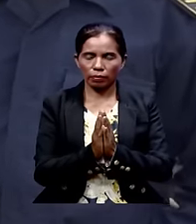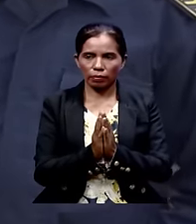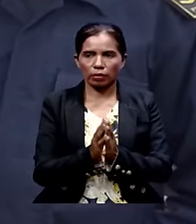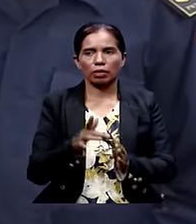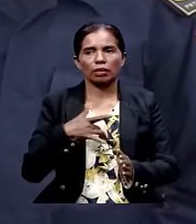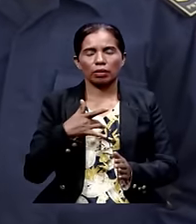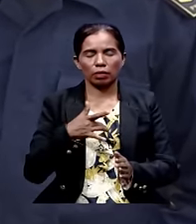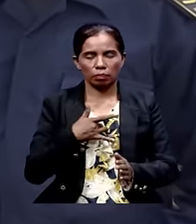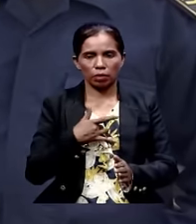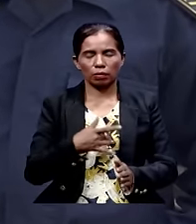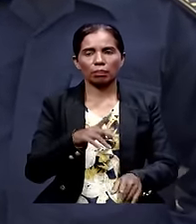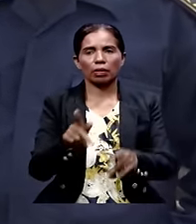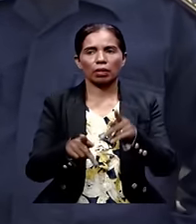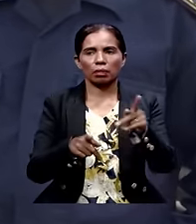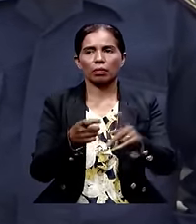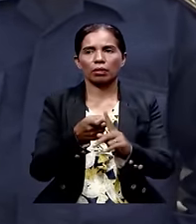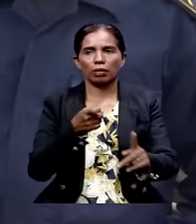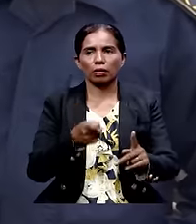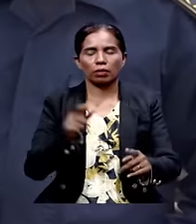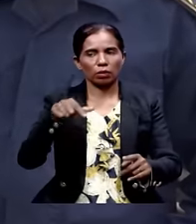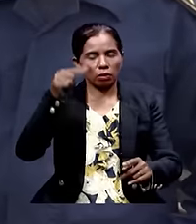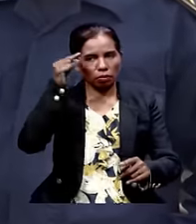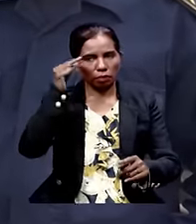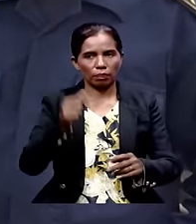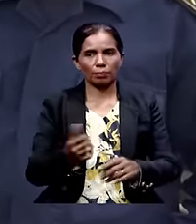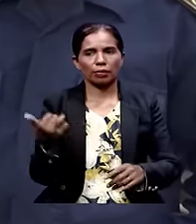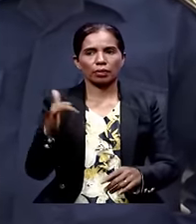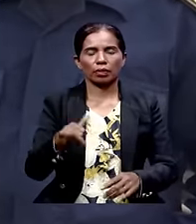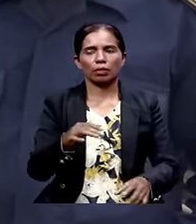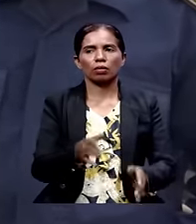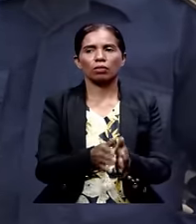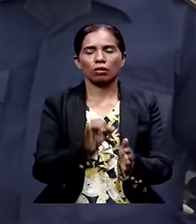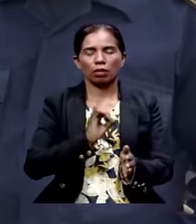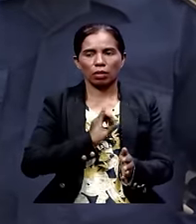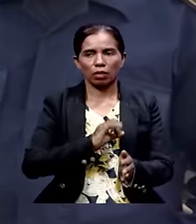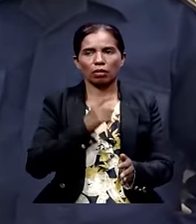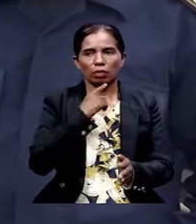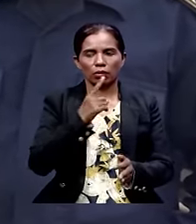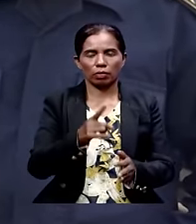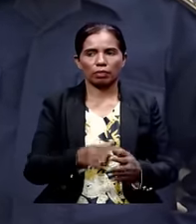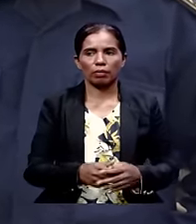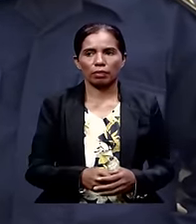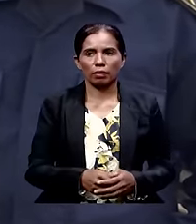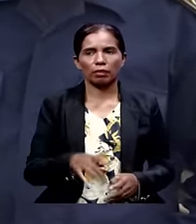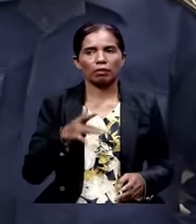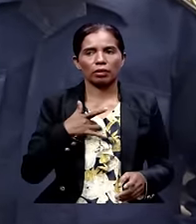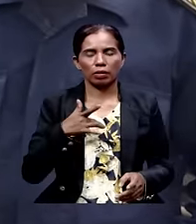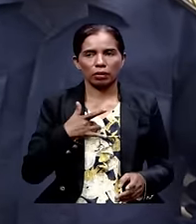sentimento racional usi ninia governo. Sira so usu det hau diang katak sentimento